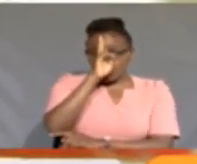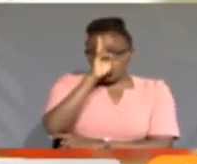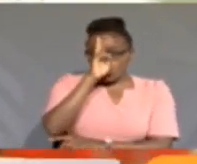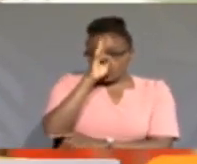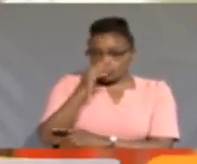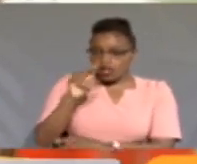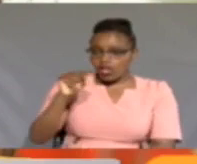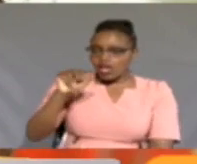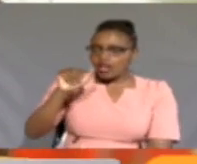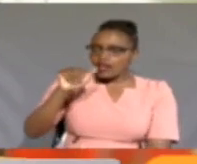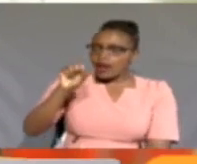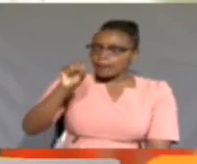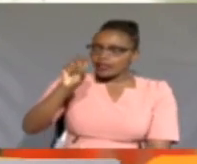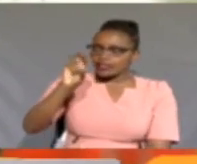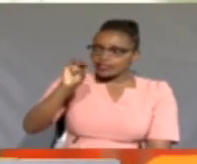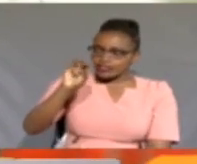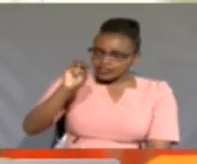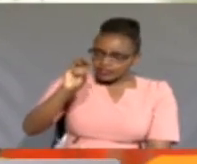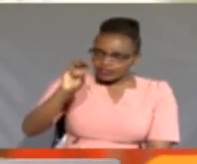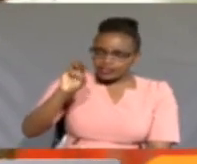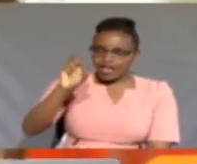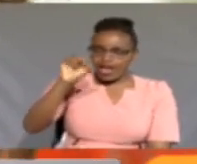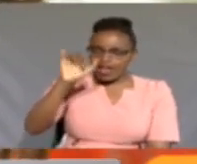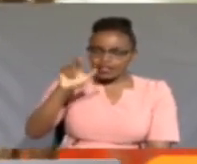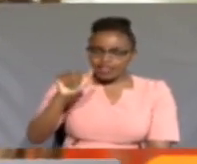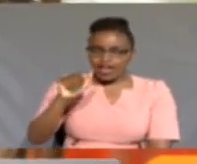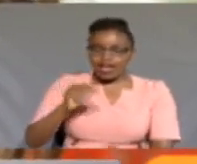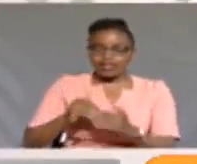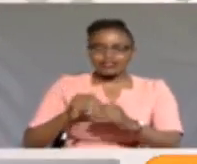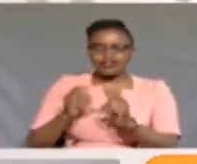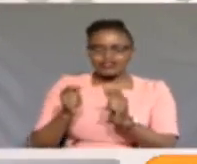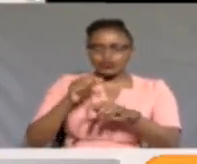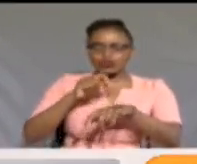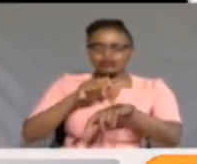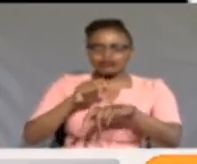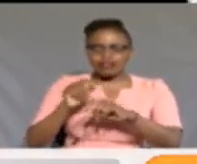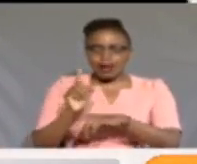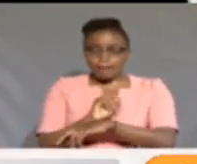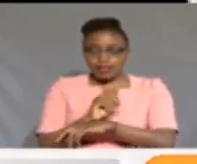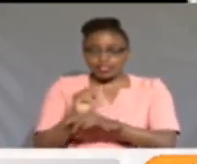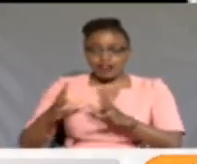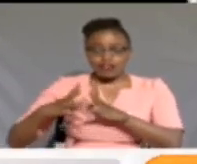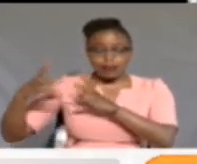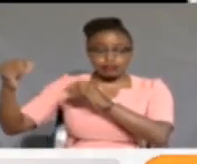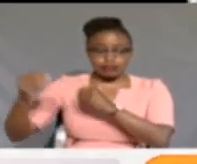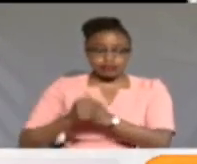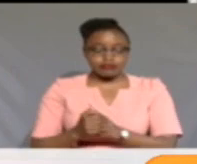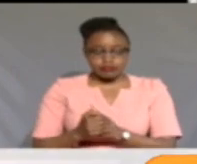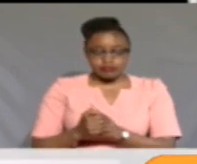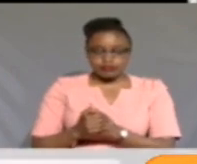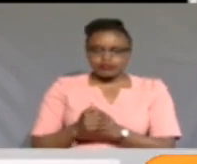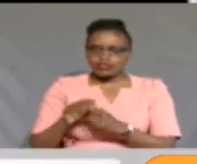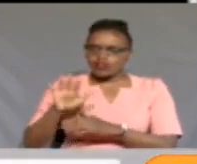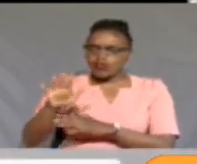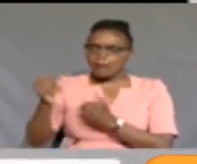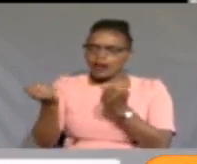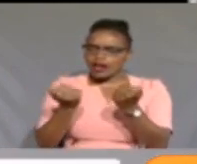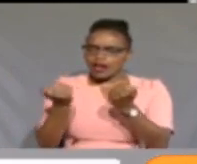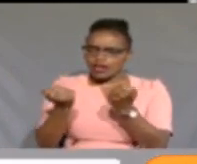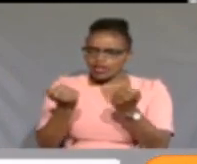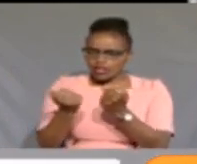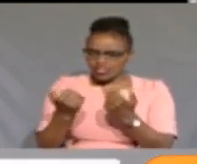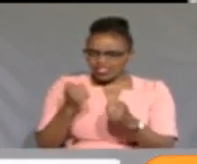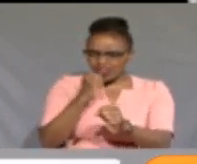cha Nyamasaria saa chache baada ya kutoweka. Driver moja matatu alikuwa ameweka gari yake ya